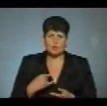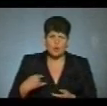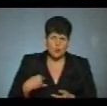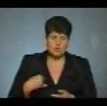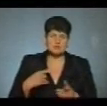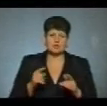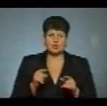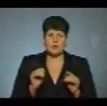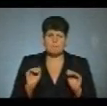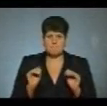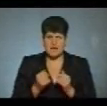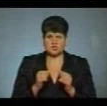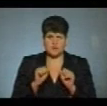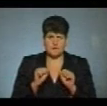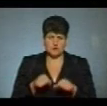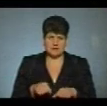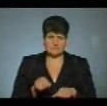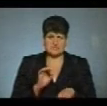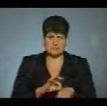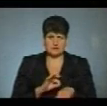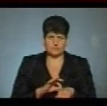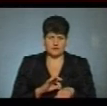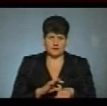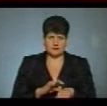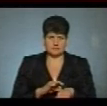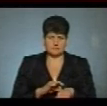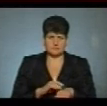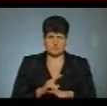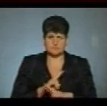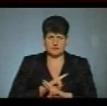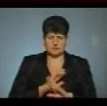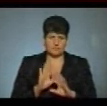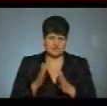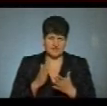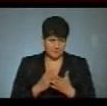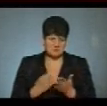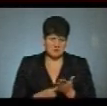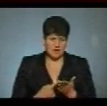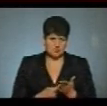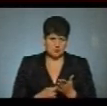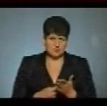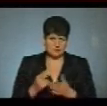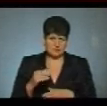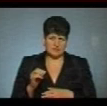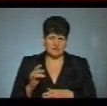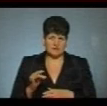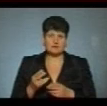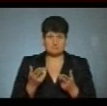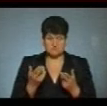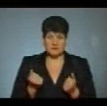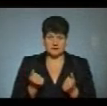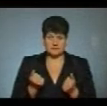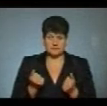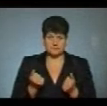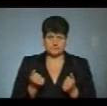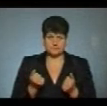менша ймовірність захворіти чи летального випадку. Чи є такі підтверджені дані у вас чи ні? Саме так.